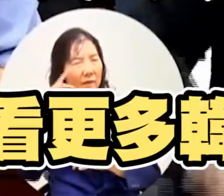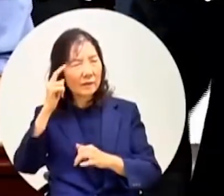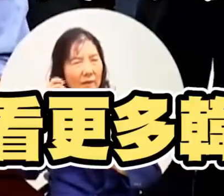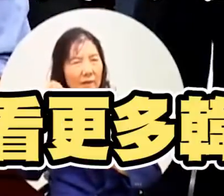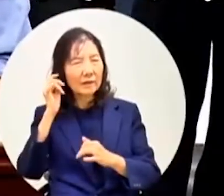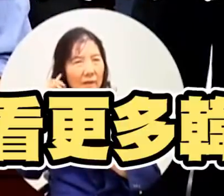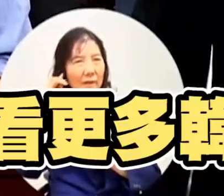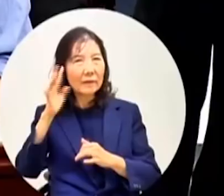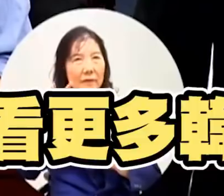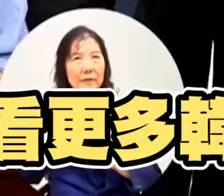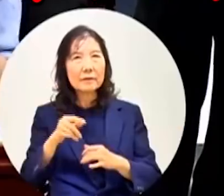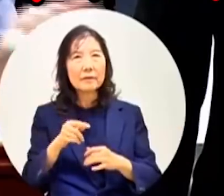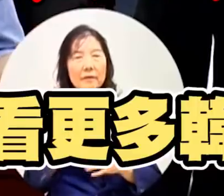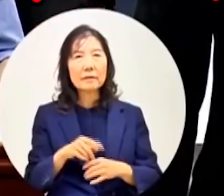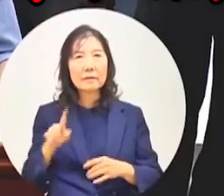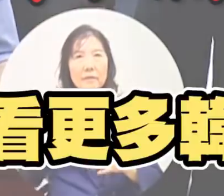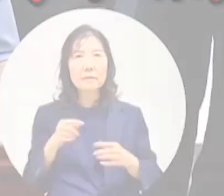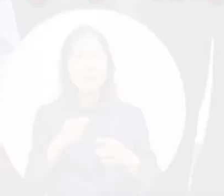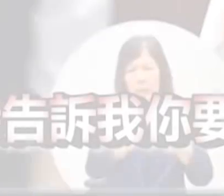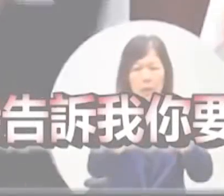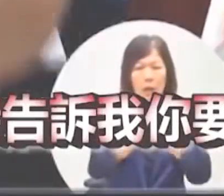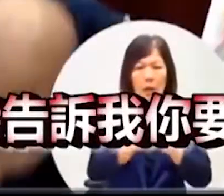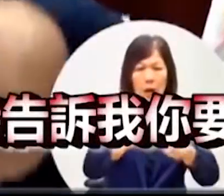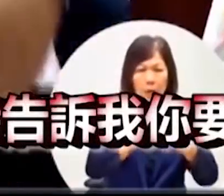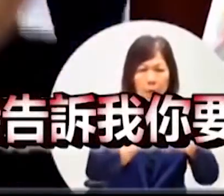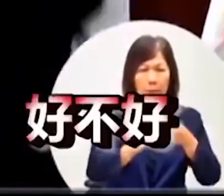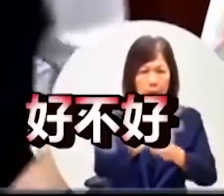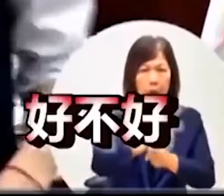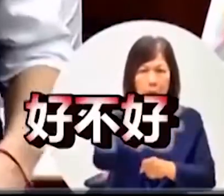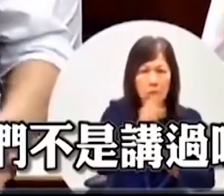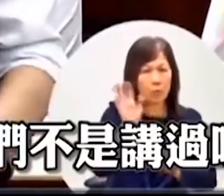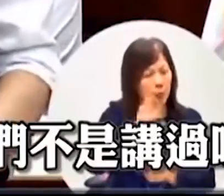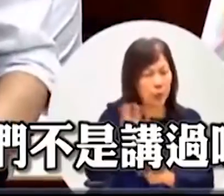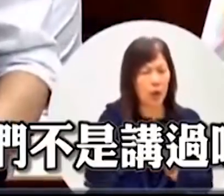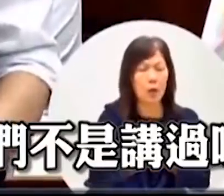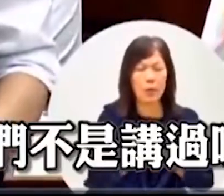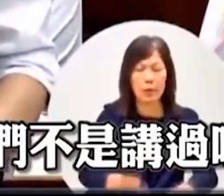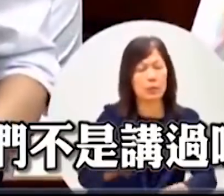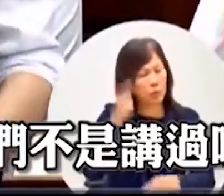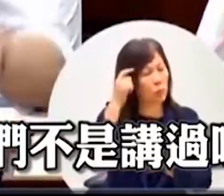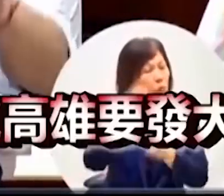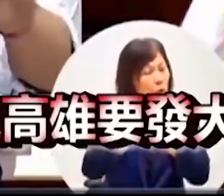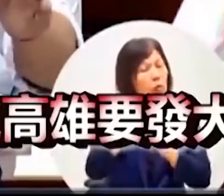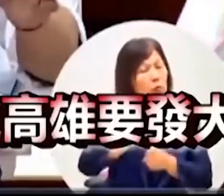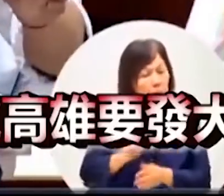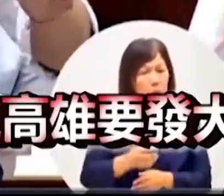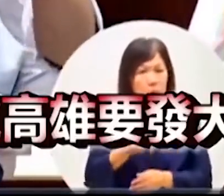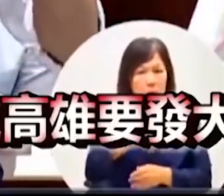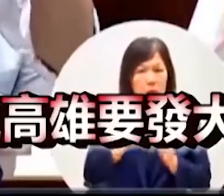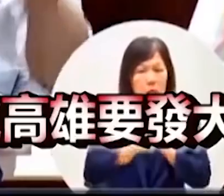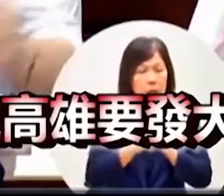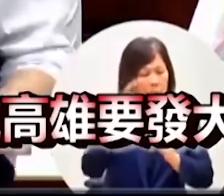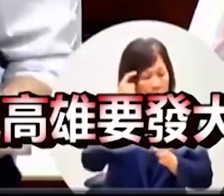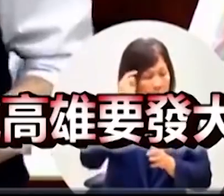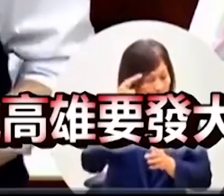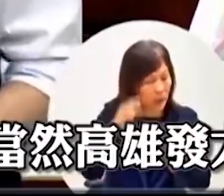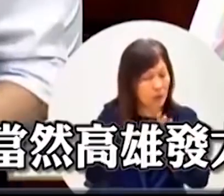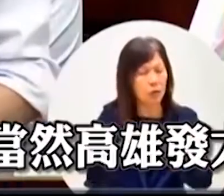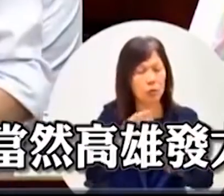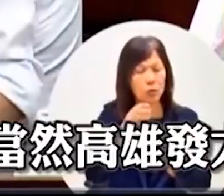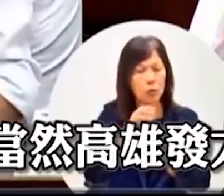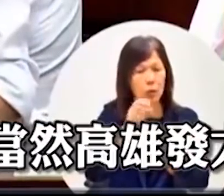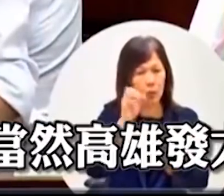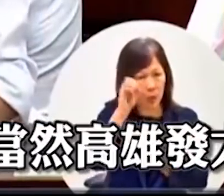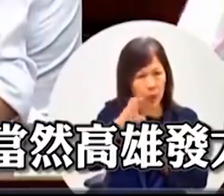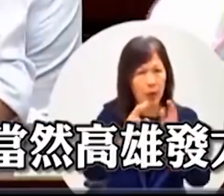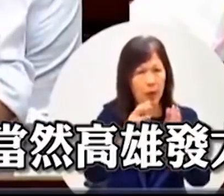代表我的答案了，因为我们不满意。 什么？好不好？ 我们不是讲过吗？这两天， 高雄要发大财， 当总目标当